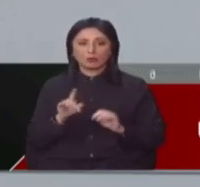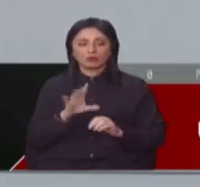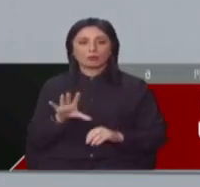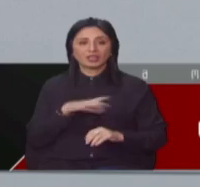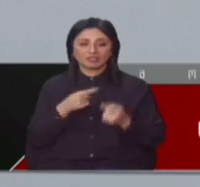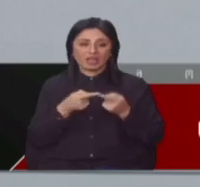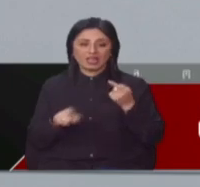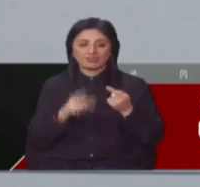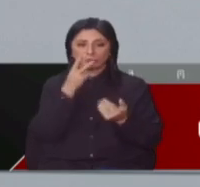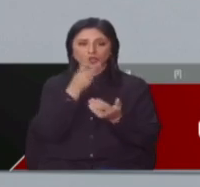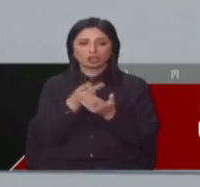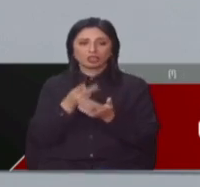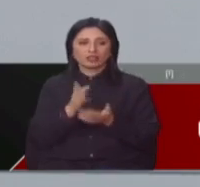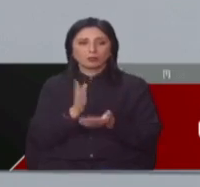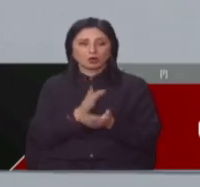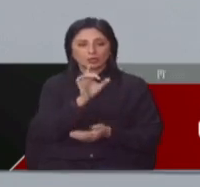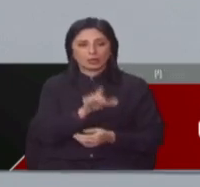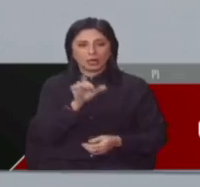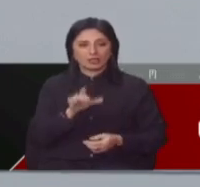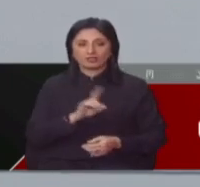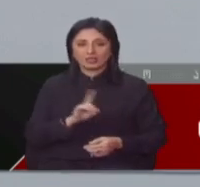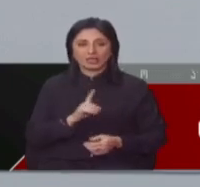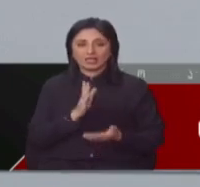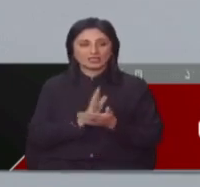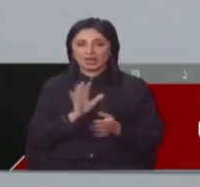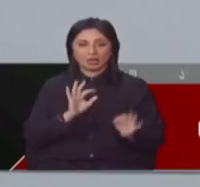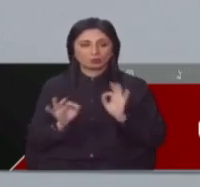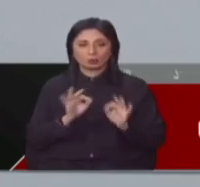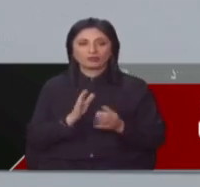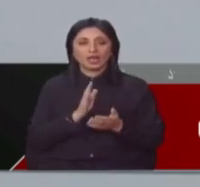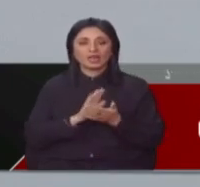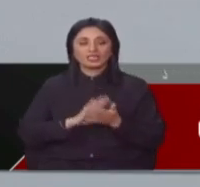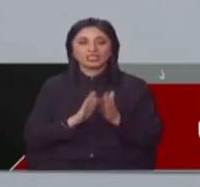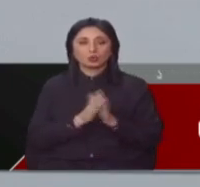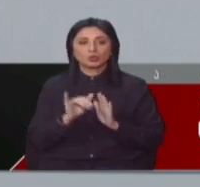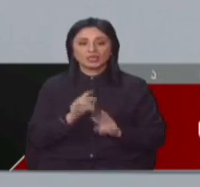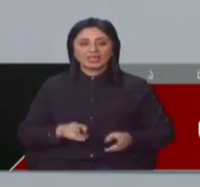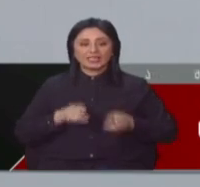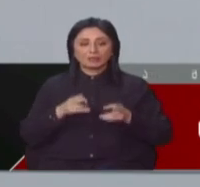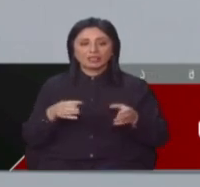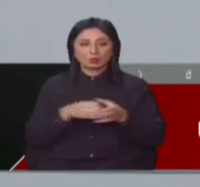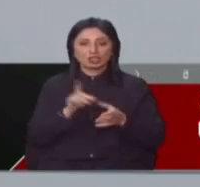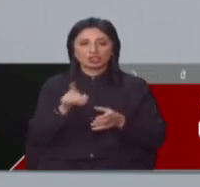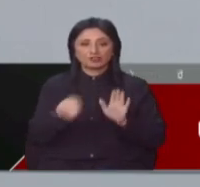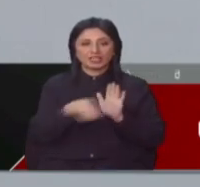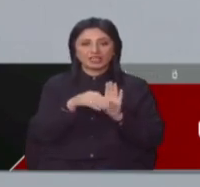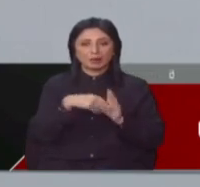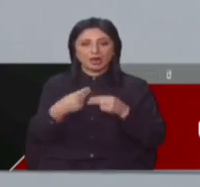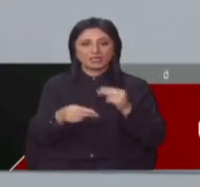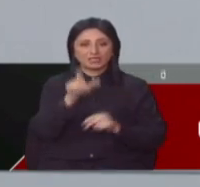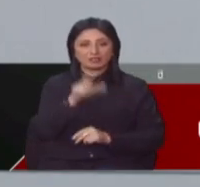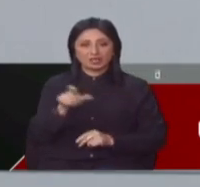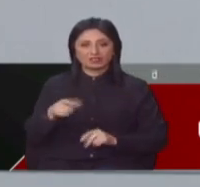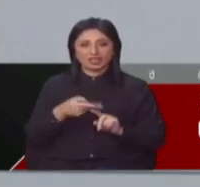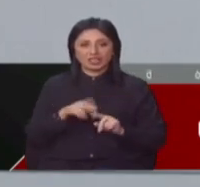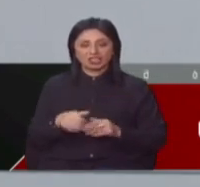იყვნენ განსხვავებული შეხედულებების მქონე ადამიანები. Რაც არ არის ნორმალური, არის სიტუაცია, სადაც კრიმინალური დაჯგუფებები ქრთამს აძლევენ